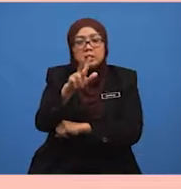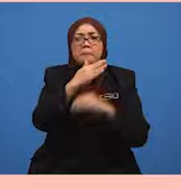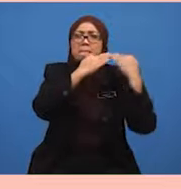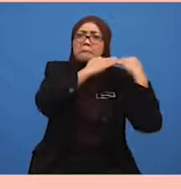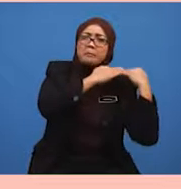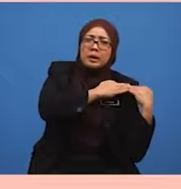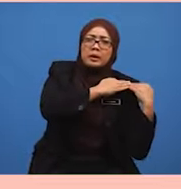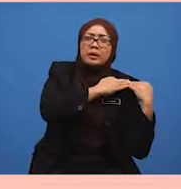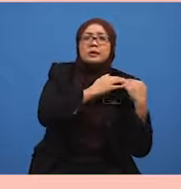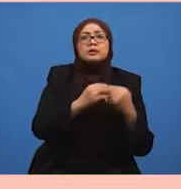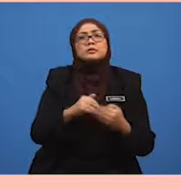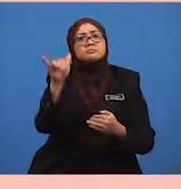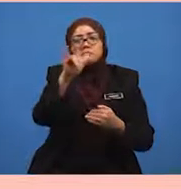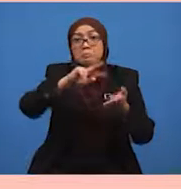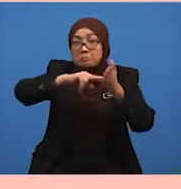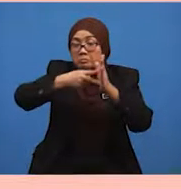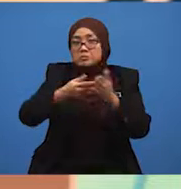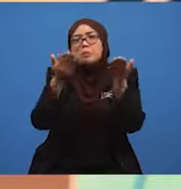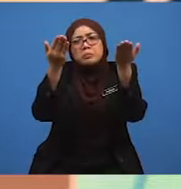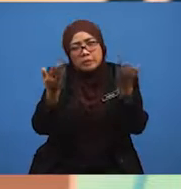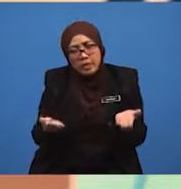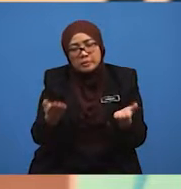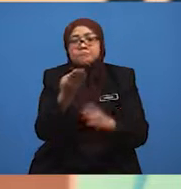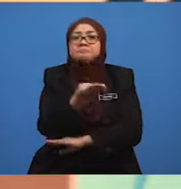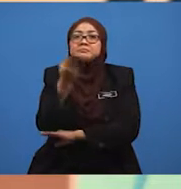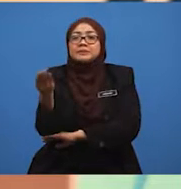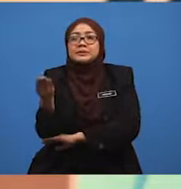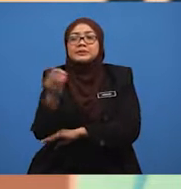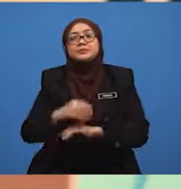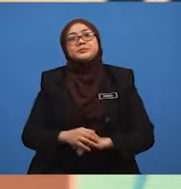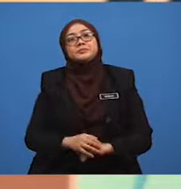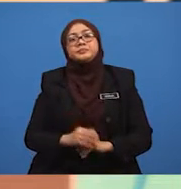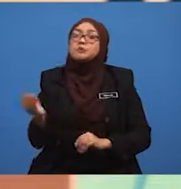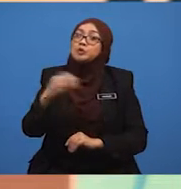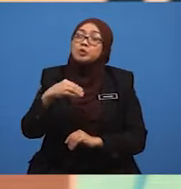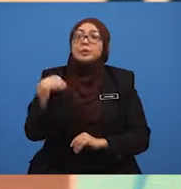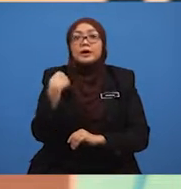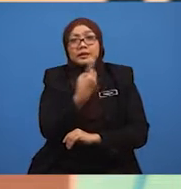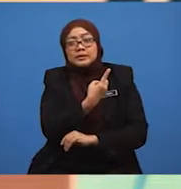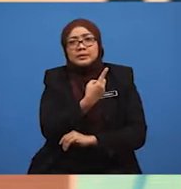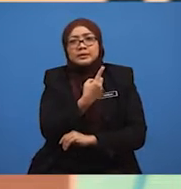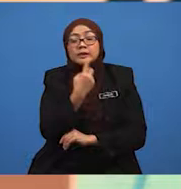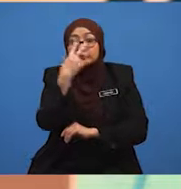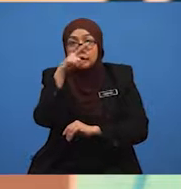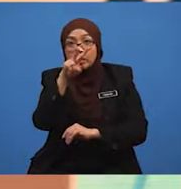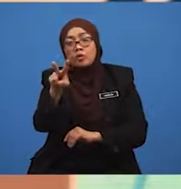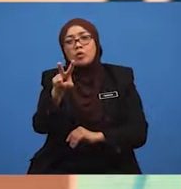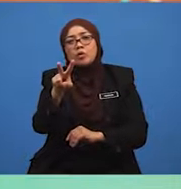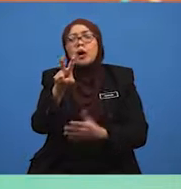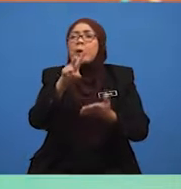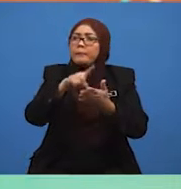ialah berat sesuatu jasad. Mari kita aplikasikan apa yang telah kita pelajari di